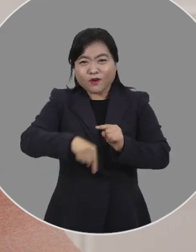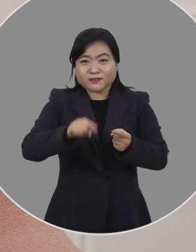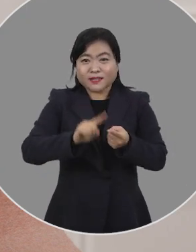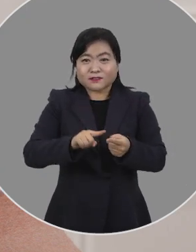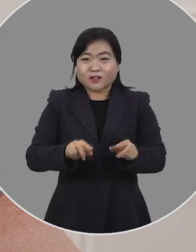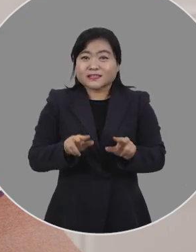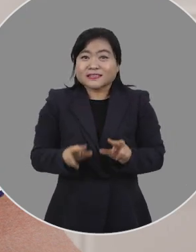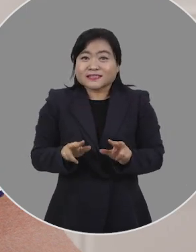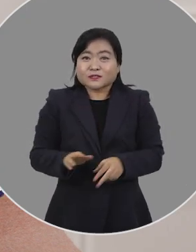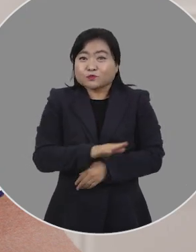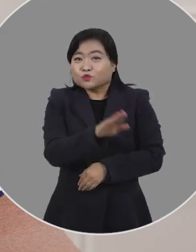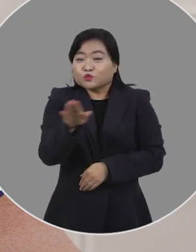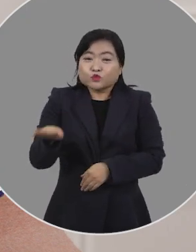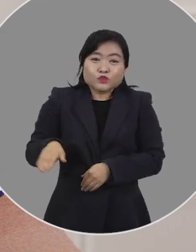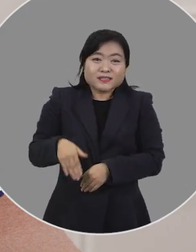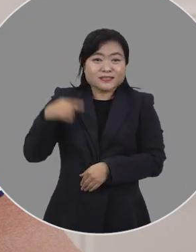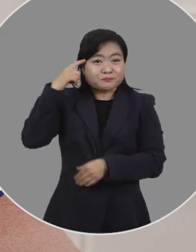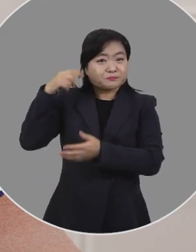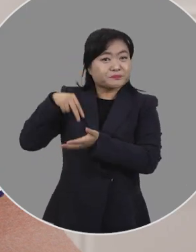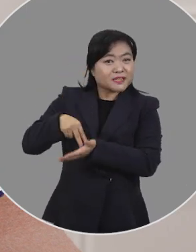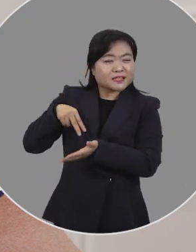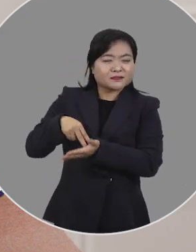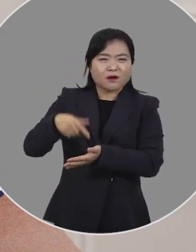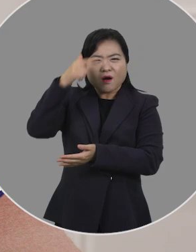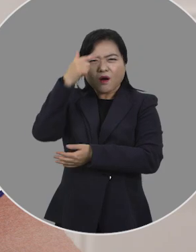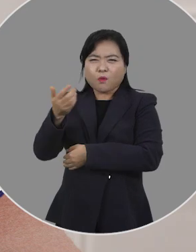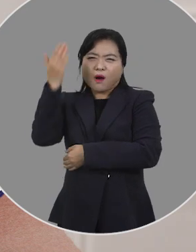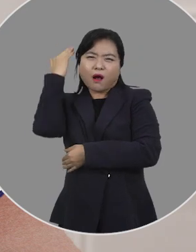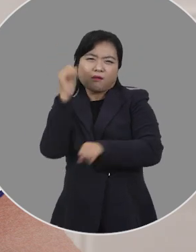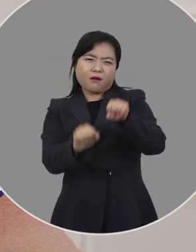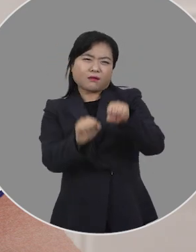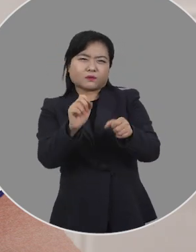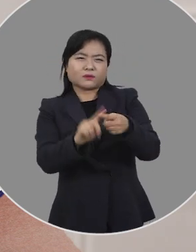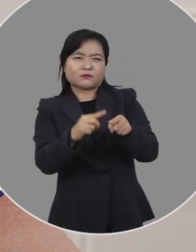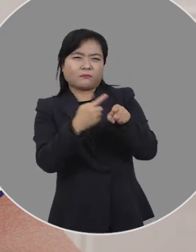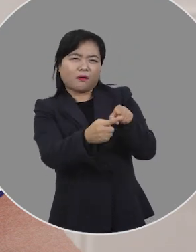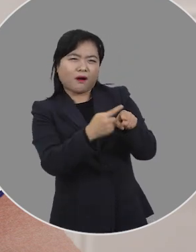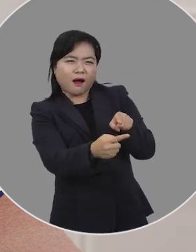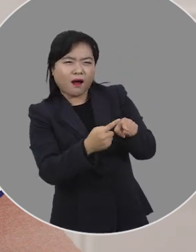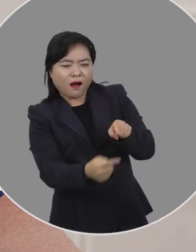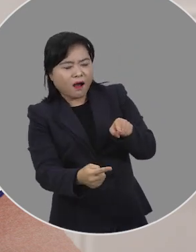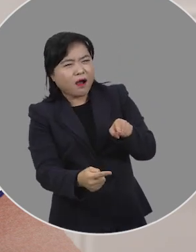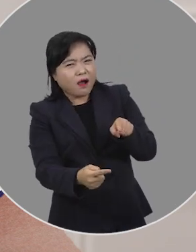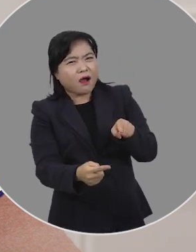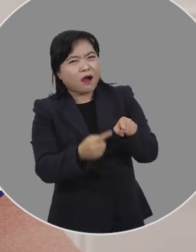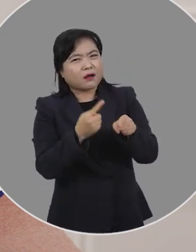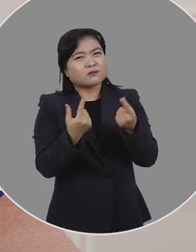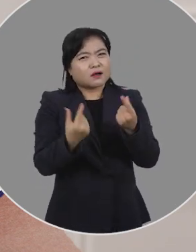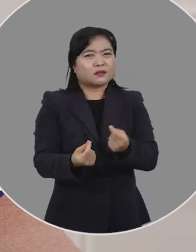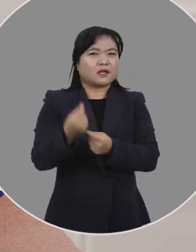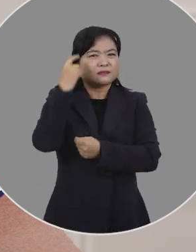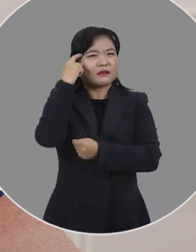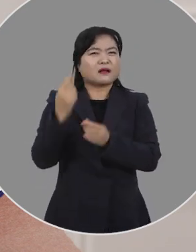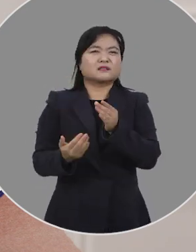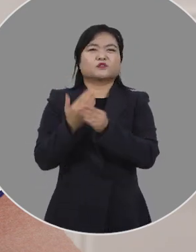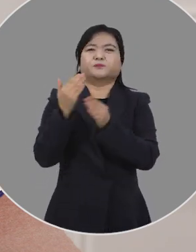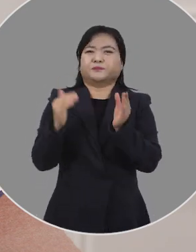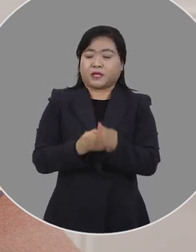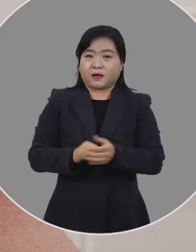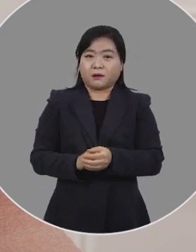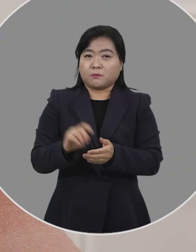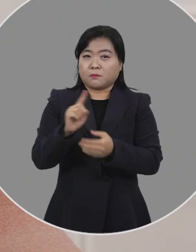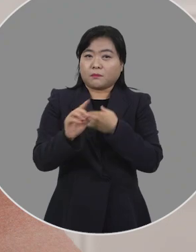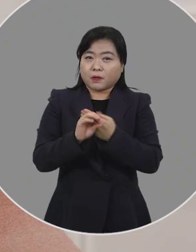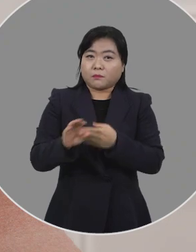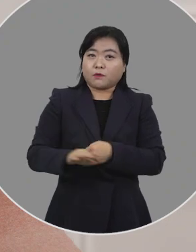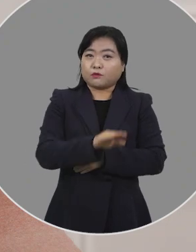좀 지금 현재 우리의 시각에서 과거의 행동을 평가를 하거나 재단하는 게 아닌가 하는 생각이 들기도 하거든요. 뭐냐면은